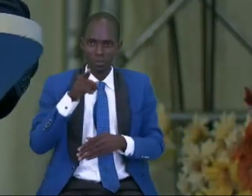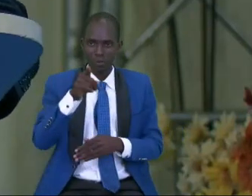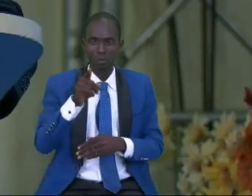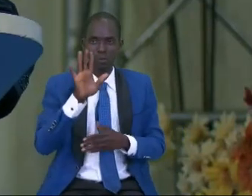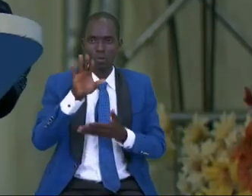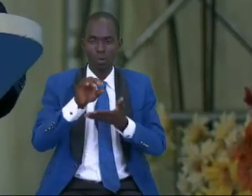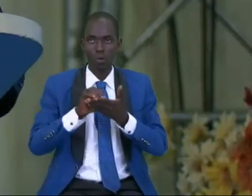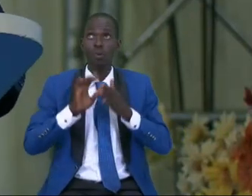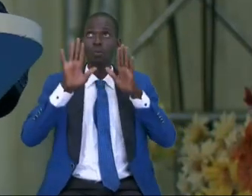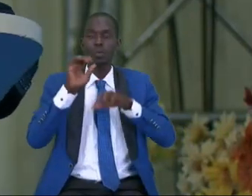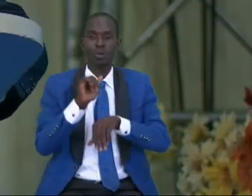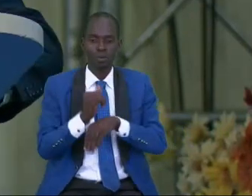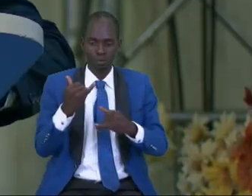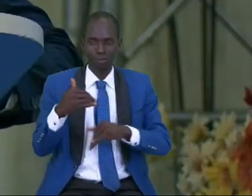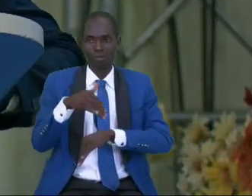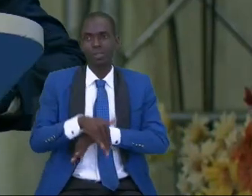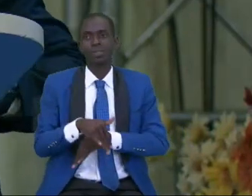Apprêtez-vous.